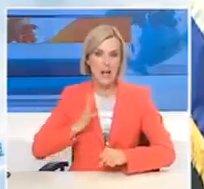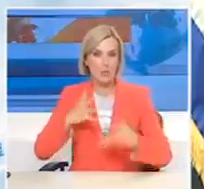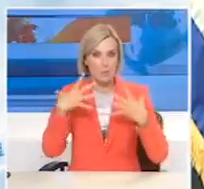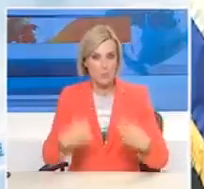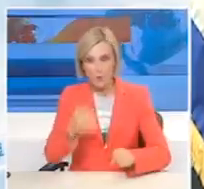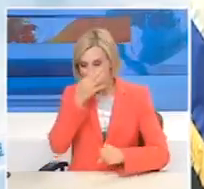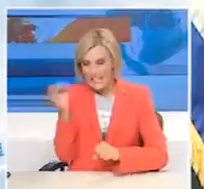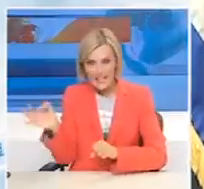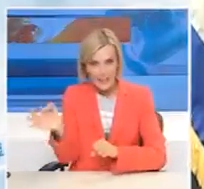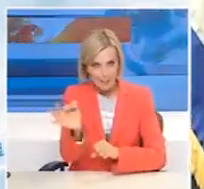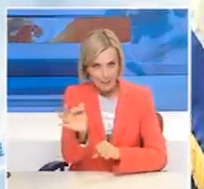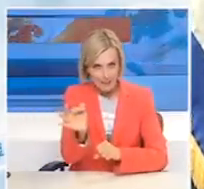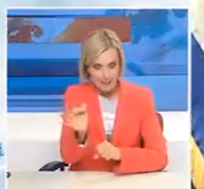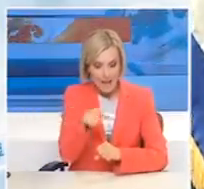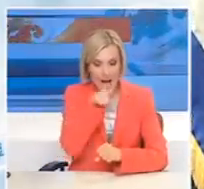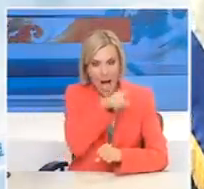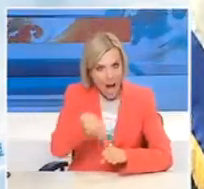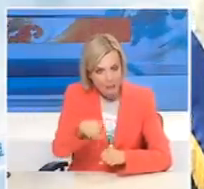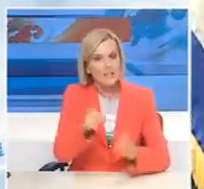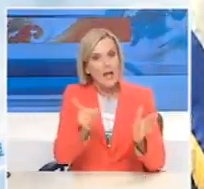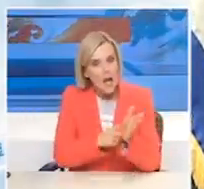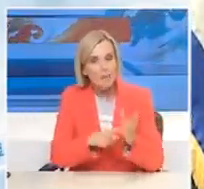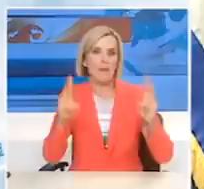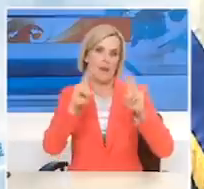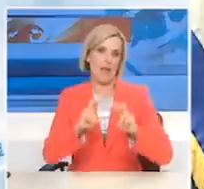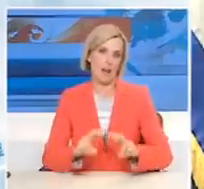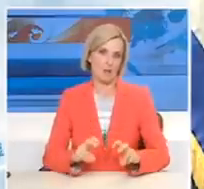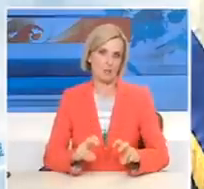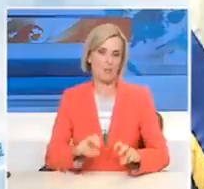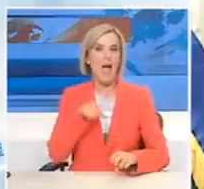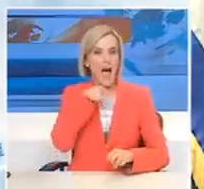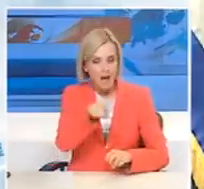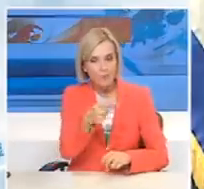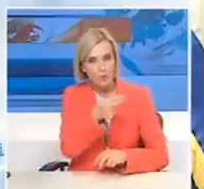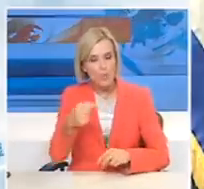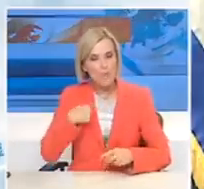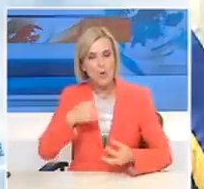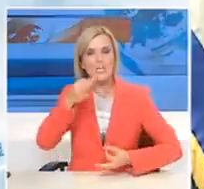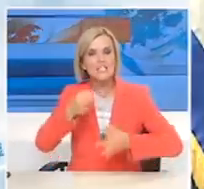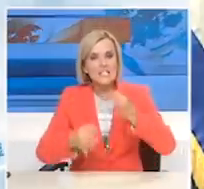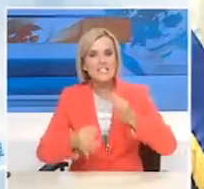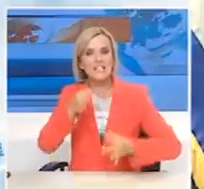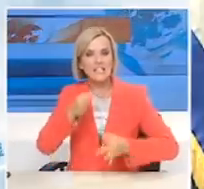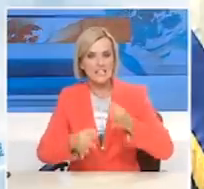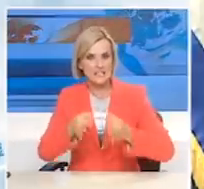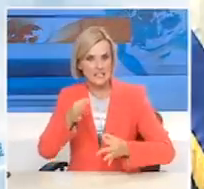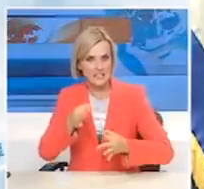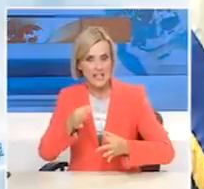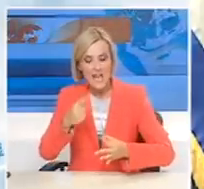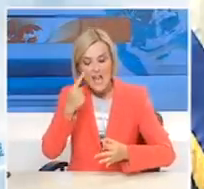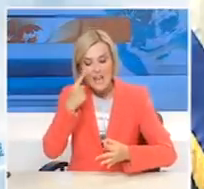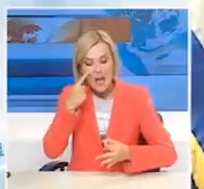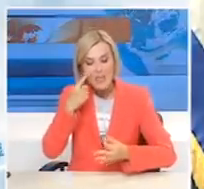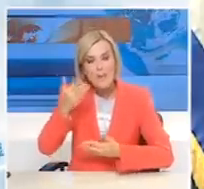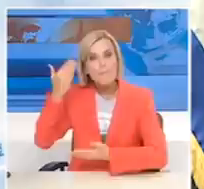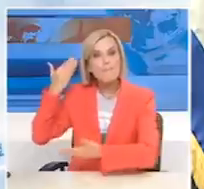και την παρουσία του ιού. Αυτό ήδη έχω κάνει κουβέντα με τον υπεύθυνο του ενός από τα εργαστήρια αναφοράς να κοιτάξει αναδρομικά